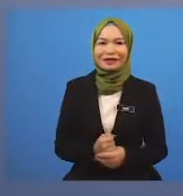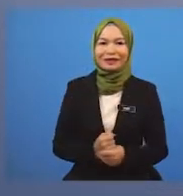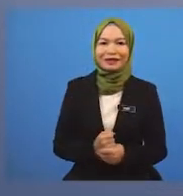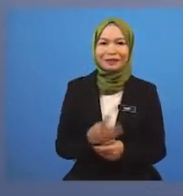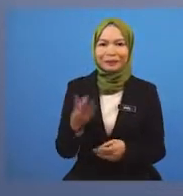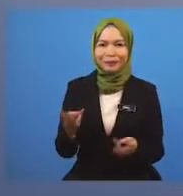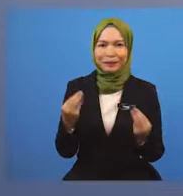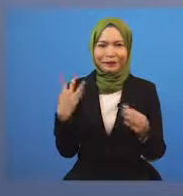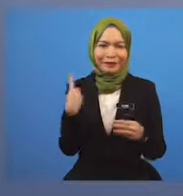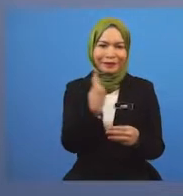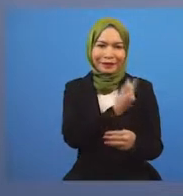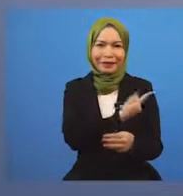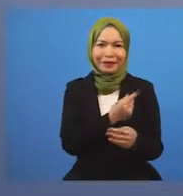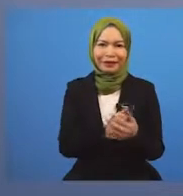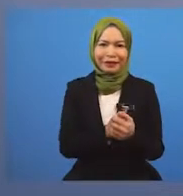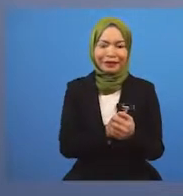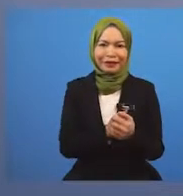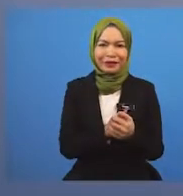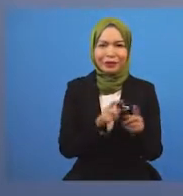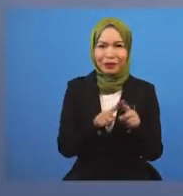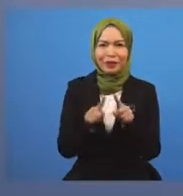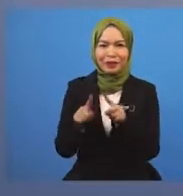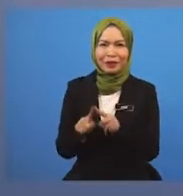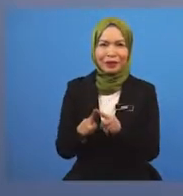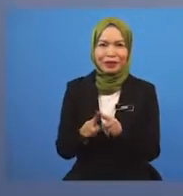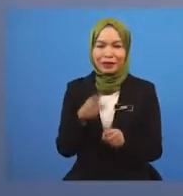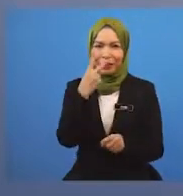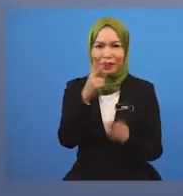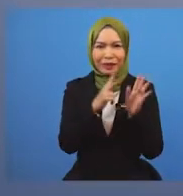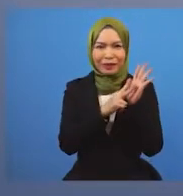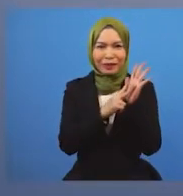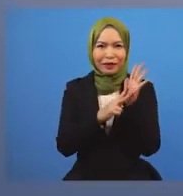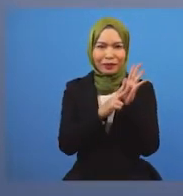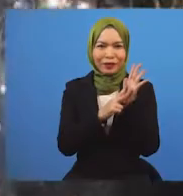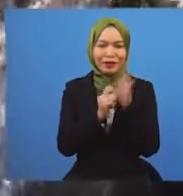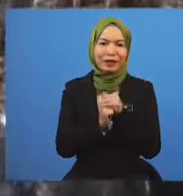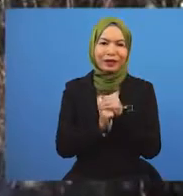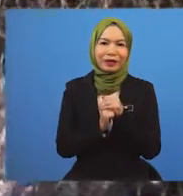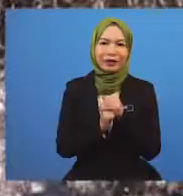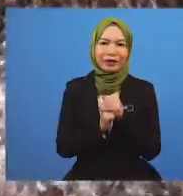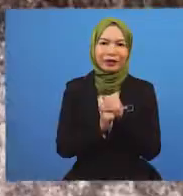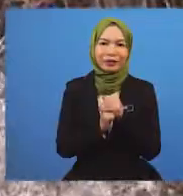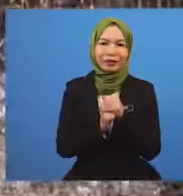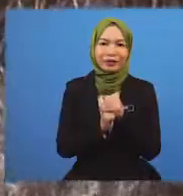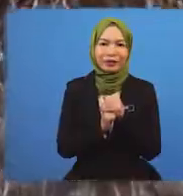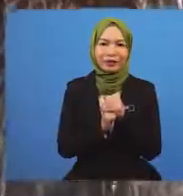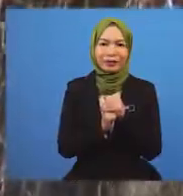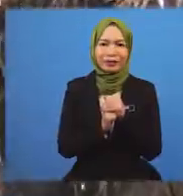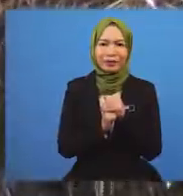tajuk ini, marilah kita bersama-sama menonton video ini terlebih dahulu.